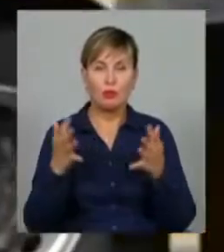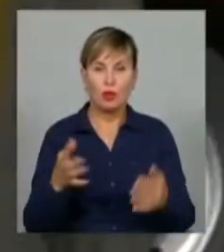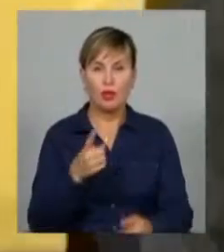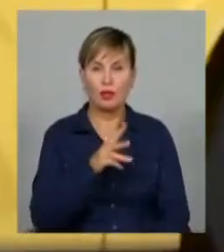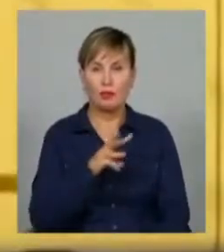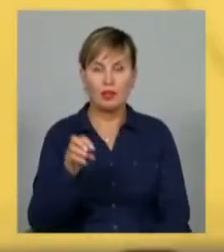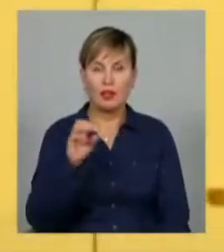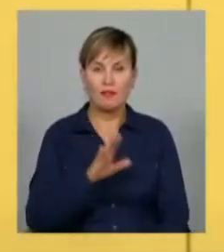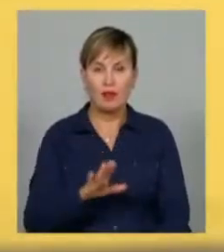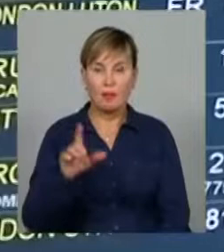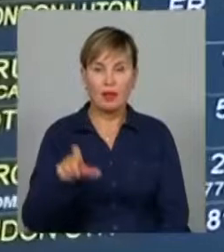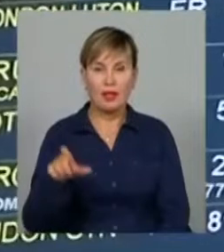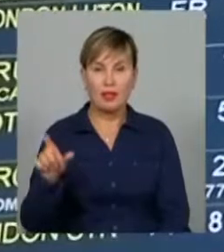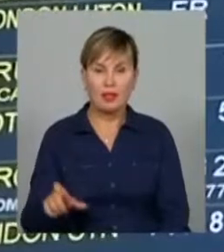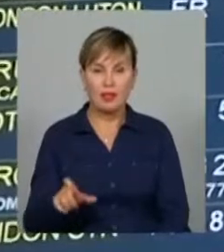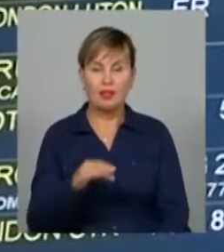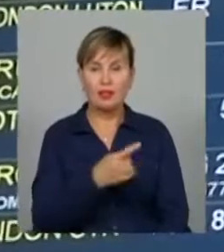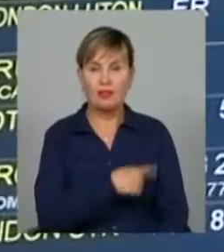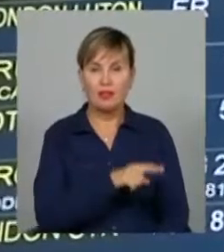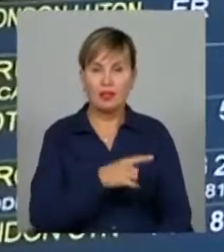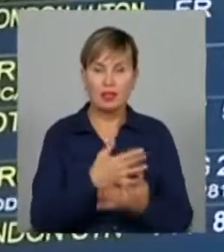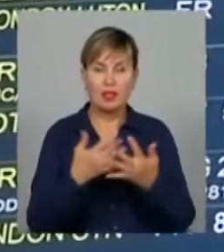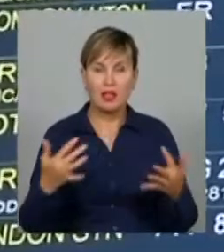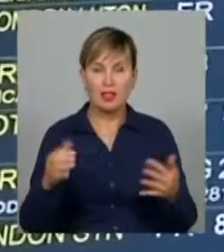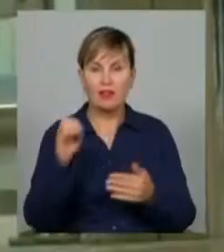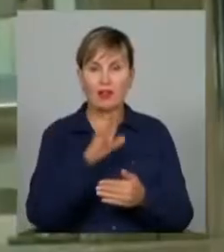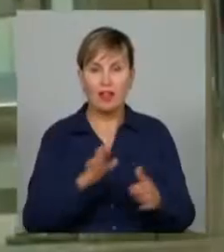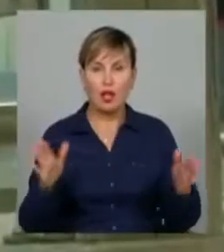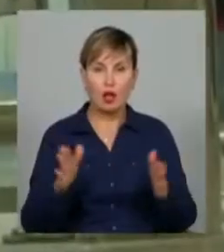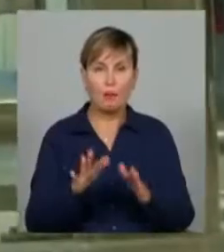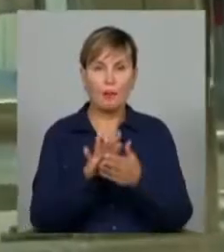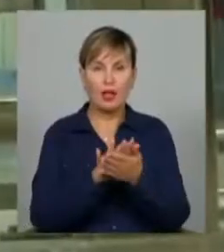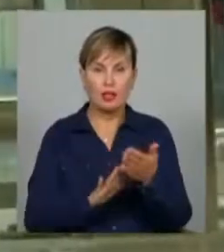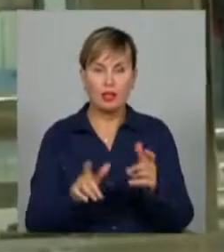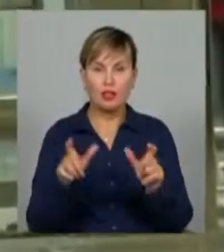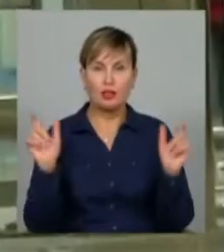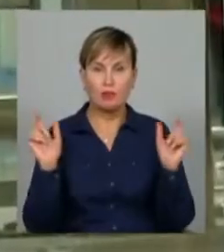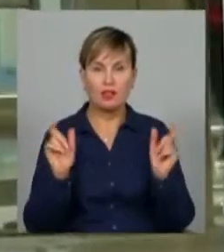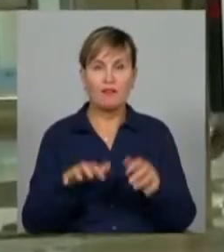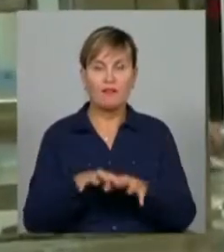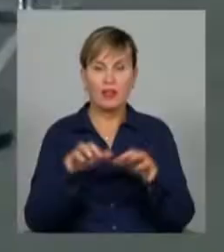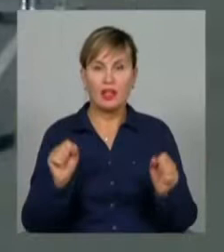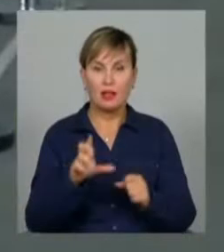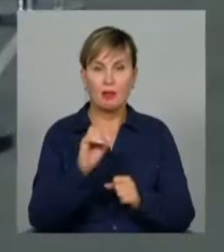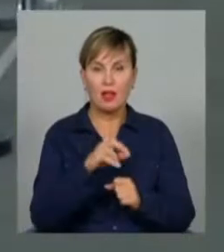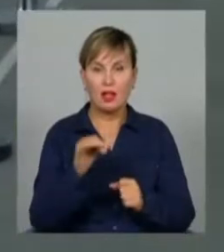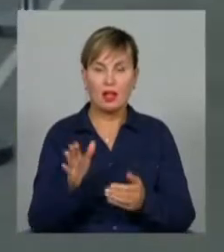1 000 000 европейцев. Между тем, санитарные ограничения в Евросоюзе продолжают снимать. Власти Бельгии